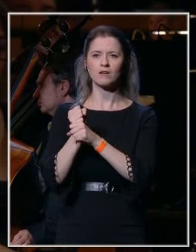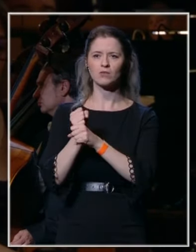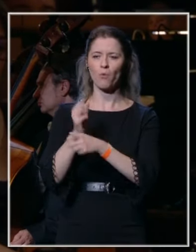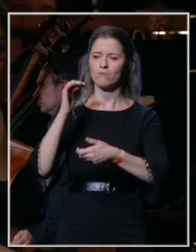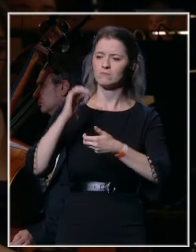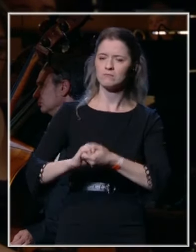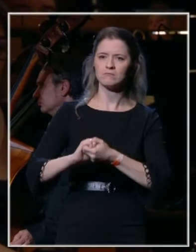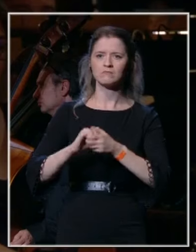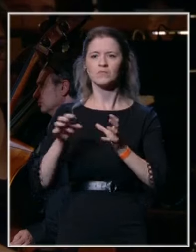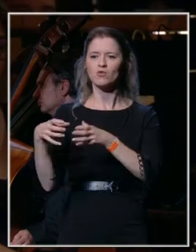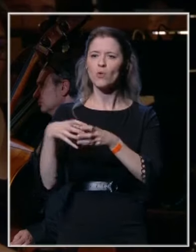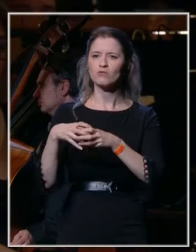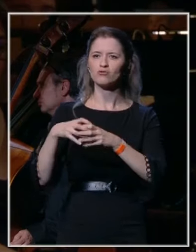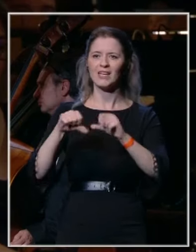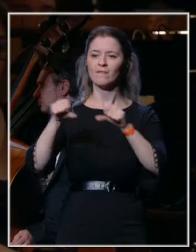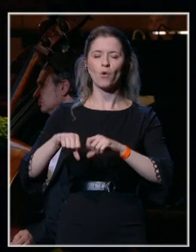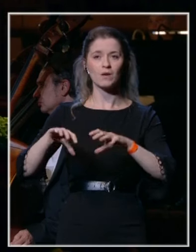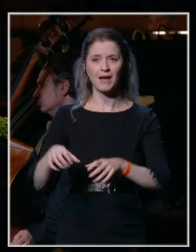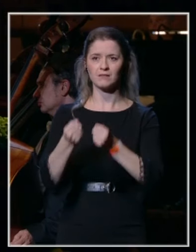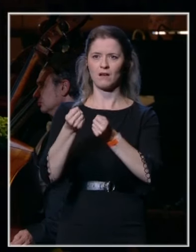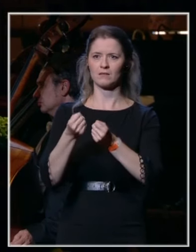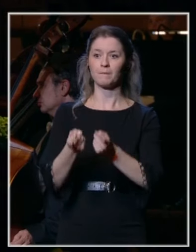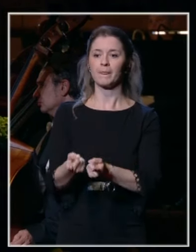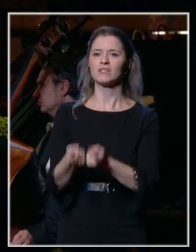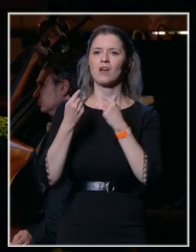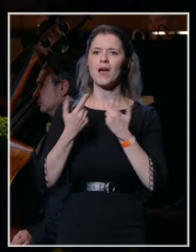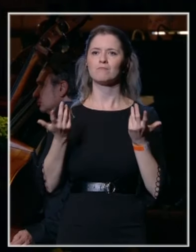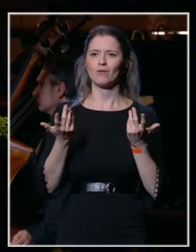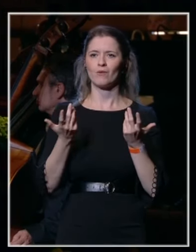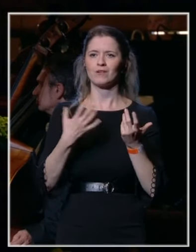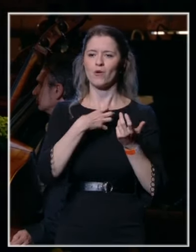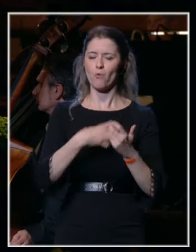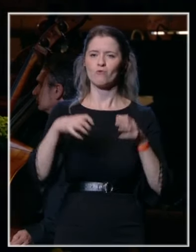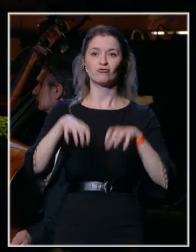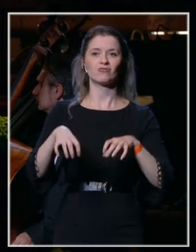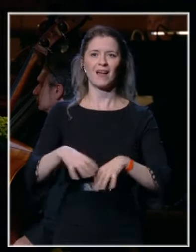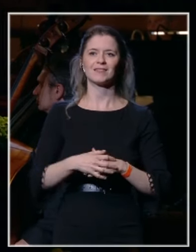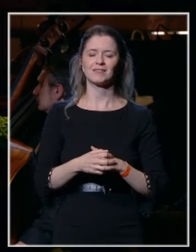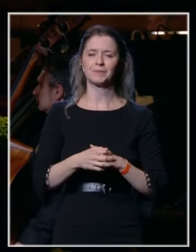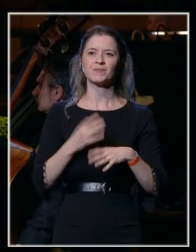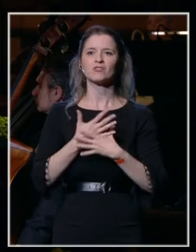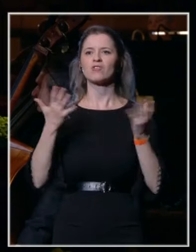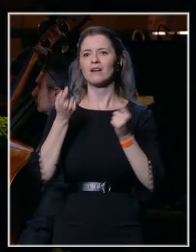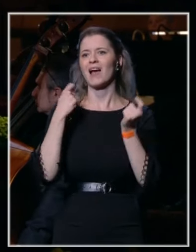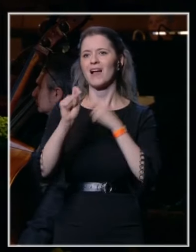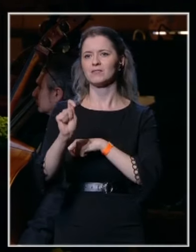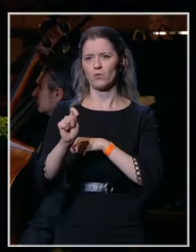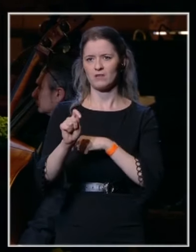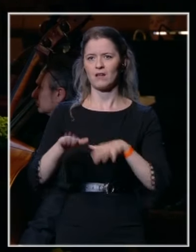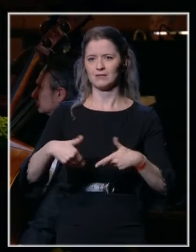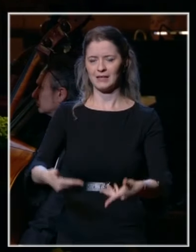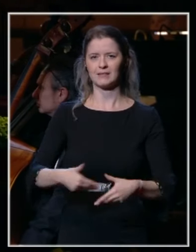engedő közösséget formáltak. Ebből pedig hőst tettek és nagy áldozatok